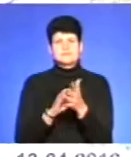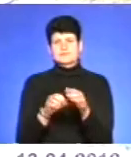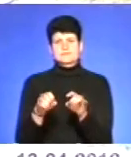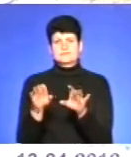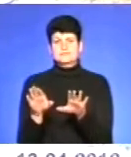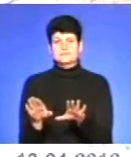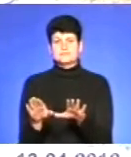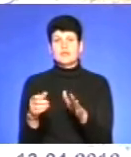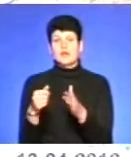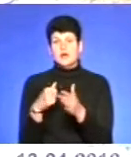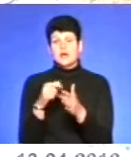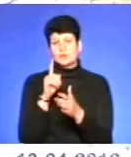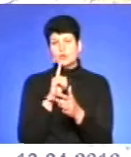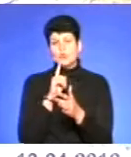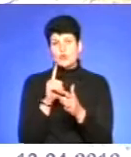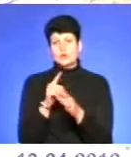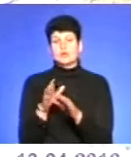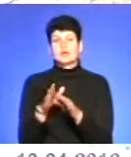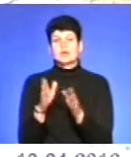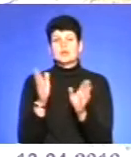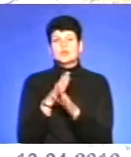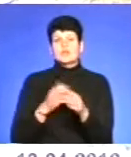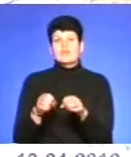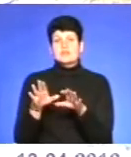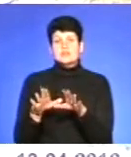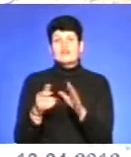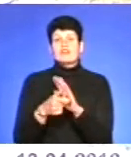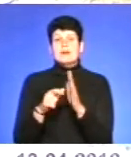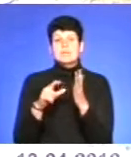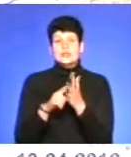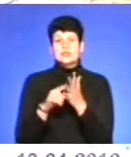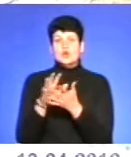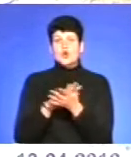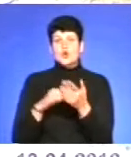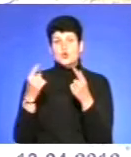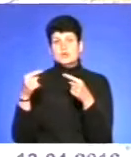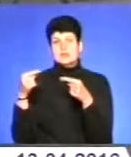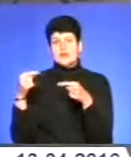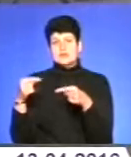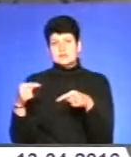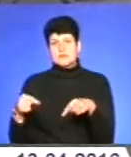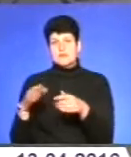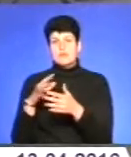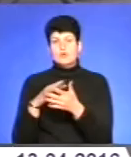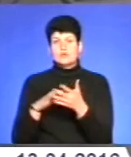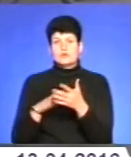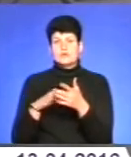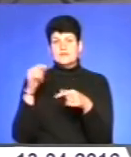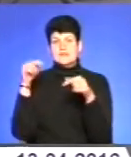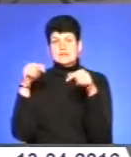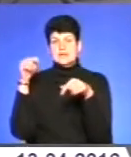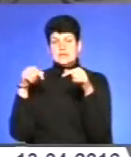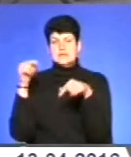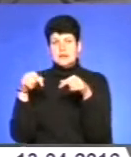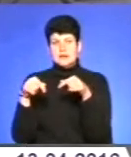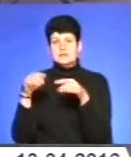місця. А допоки долю Довгобуду вирішують у владних кабінетах, руйнація будівлі продовжується. Від затікання дощових і